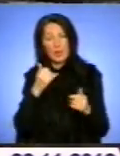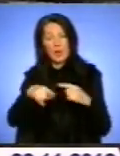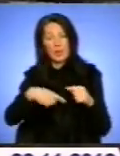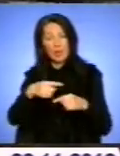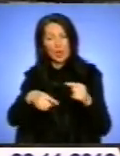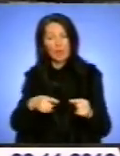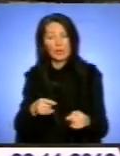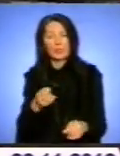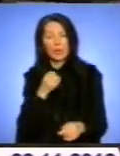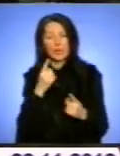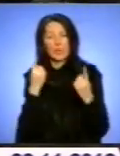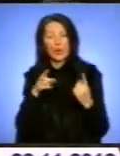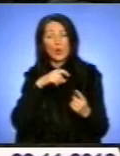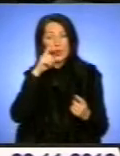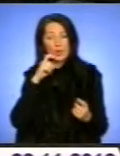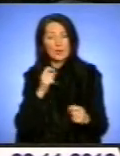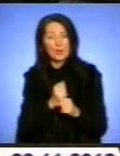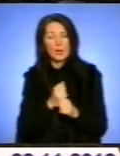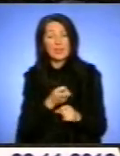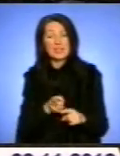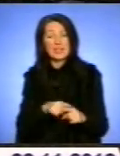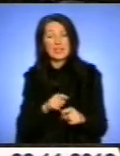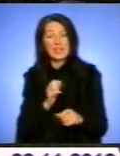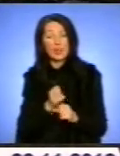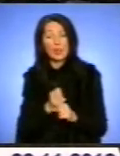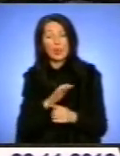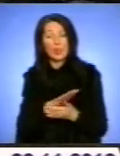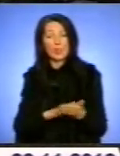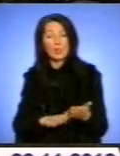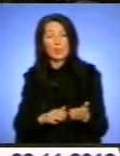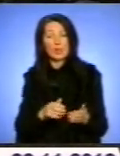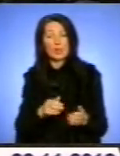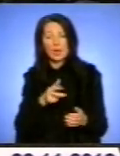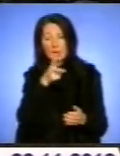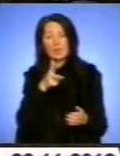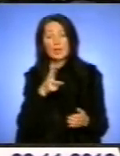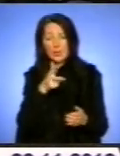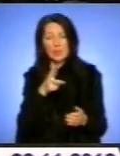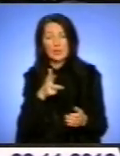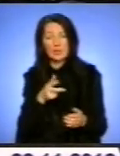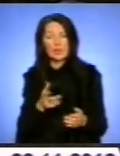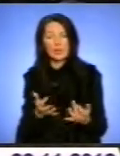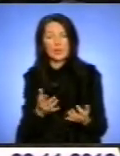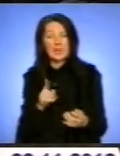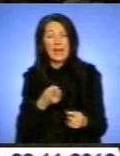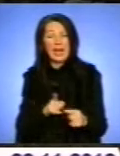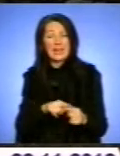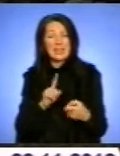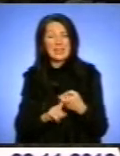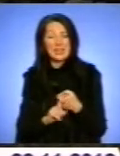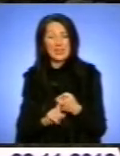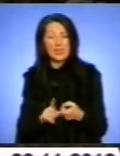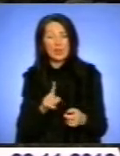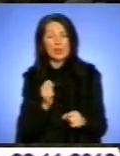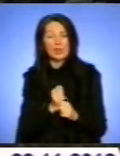терміну робота, праця над цією роботою продовжилась на протязі 2 місяців. Оскільки це зв'язано з